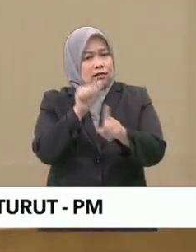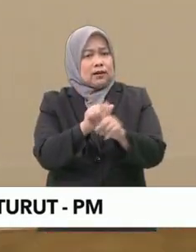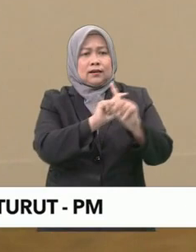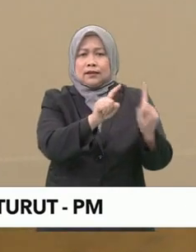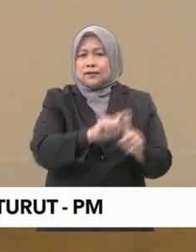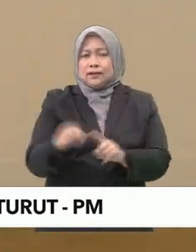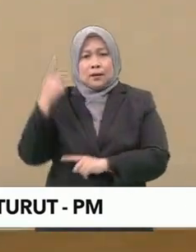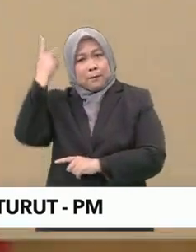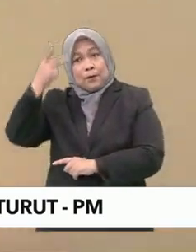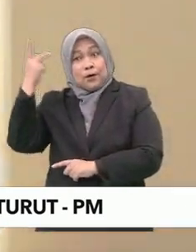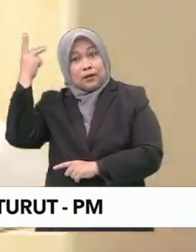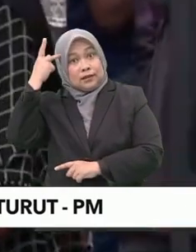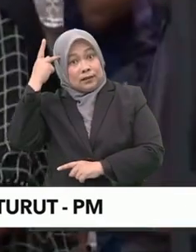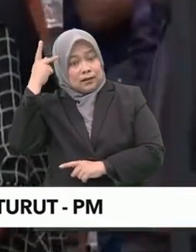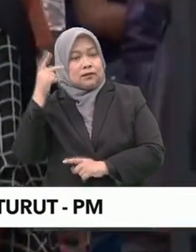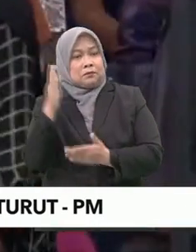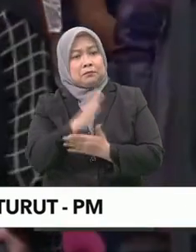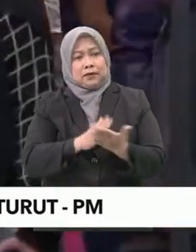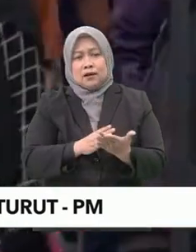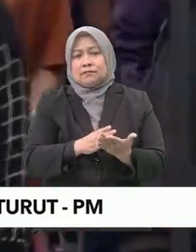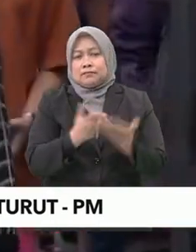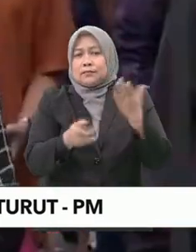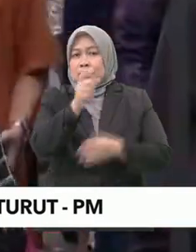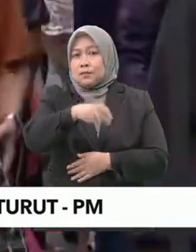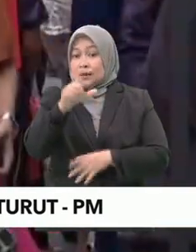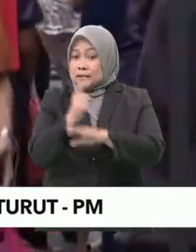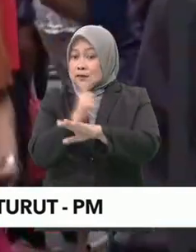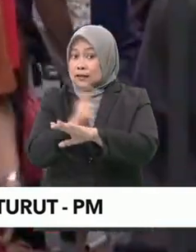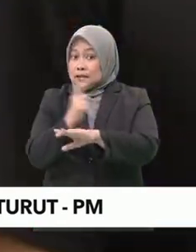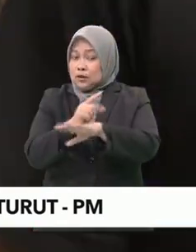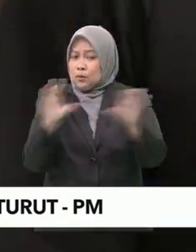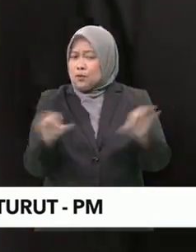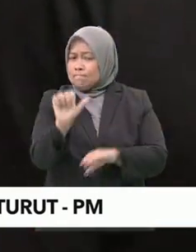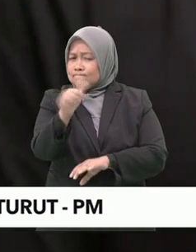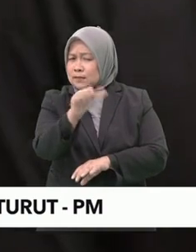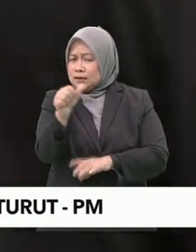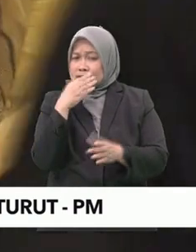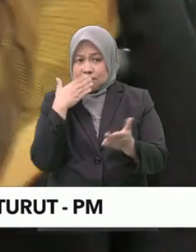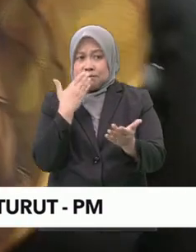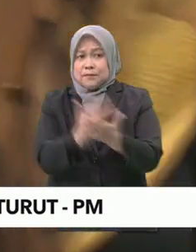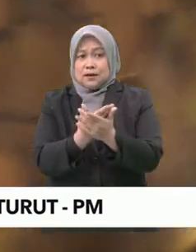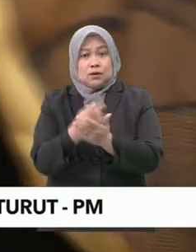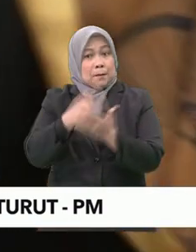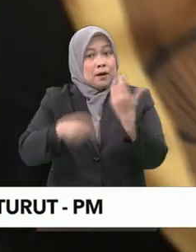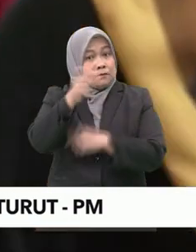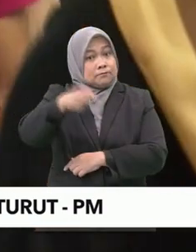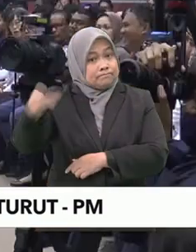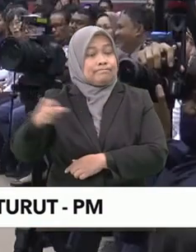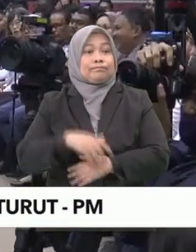propaganda politik yang dimainkan pihak tertentu selain perlu dilatih untuk membuat penilaian dengan baik terhadap sesuatu